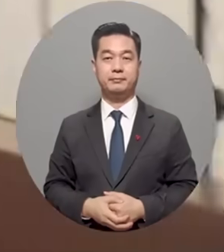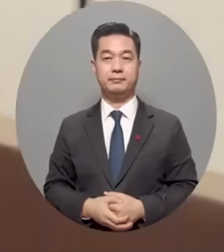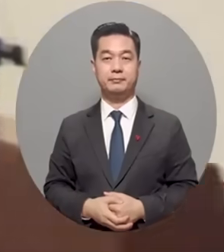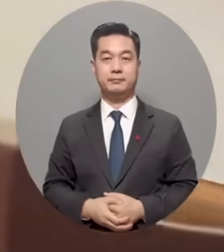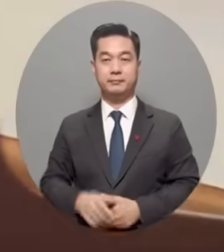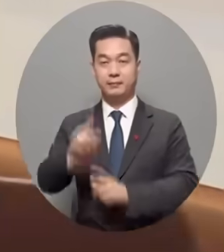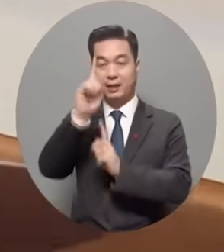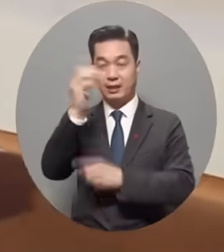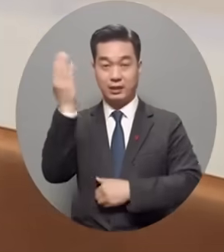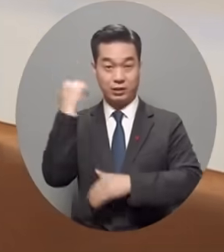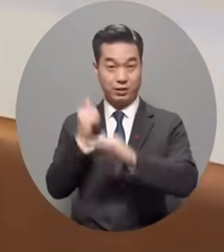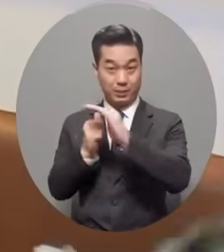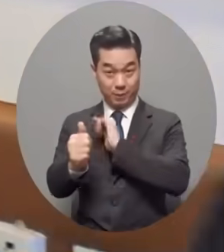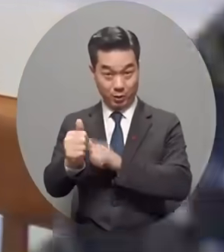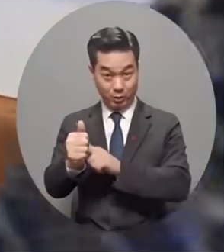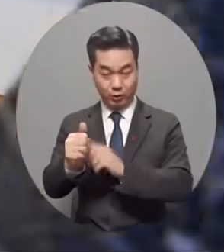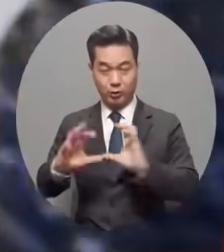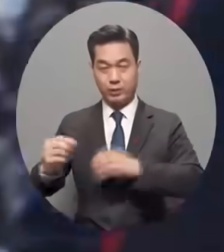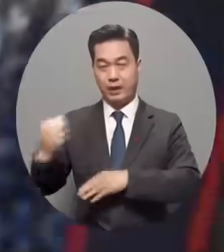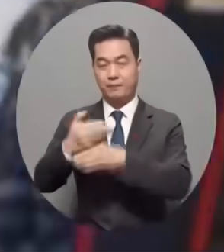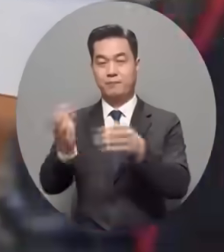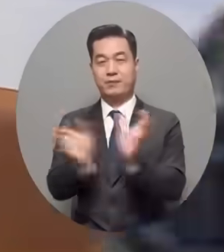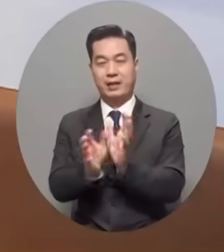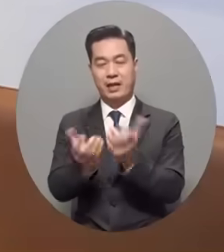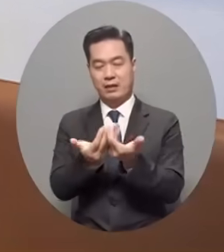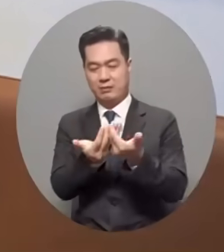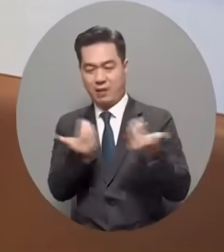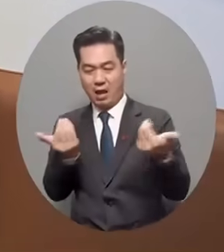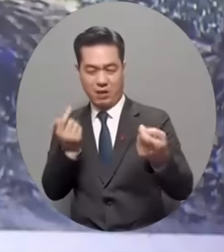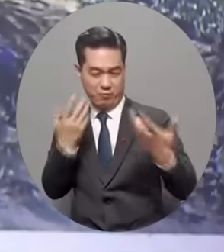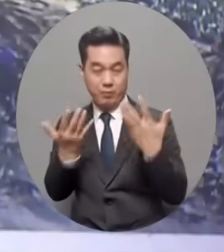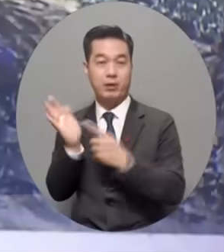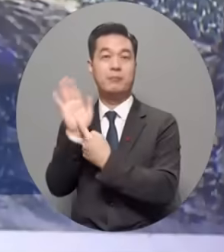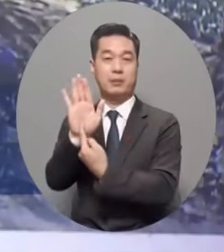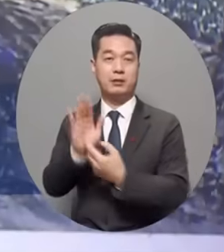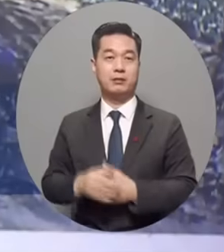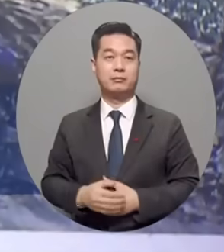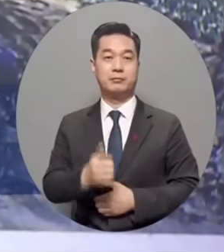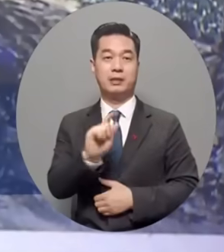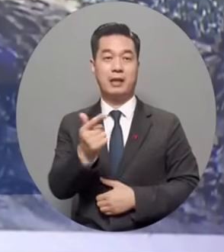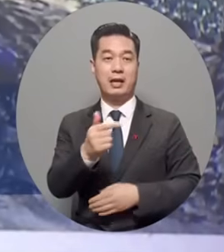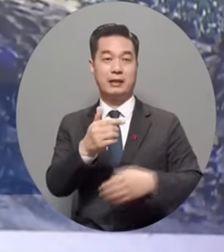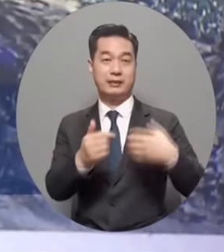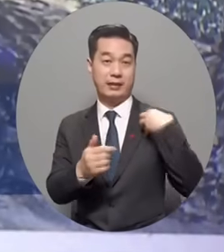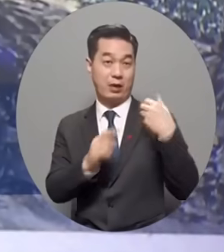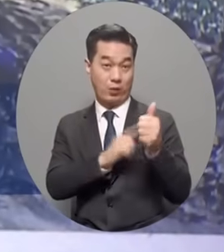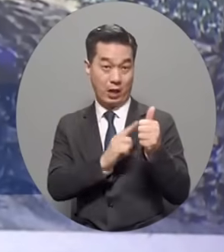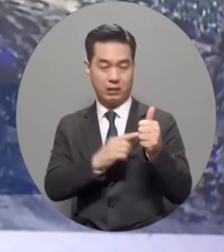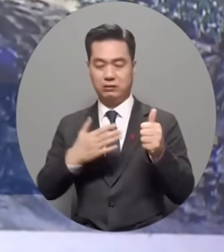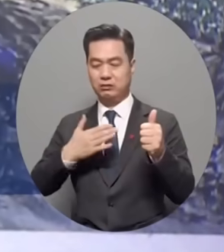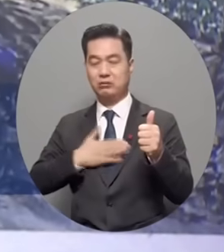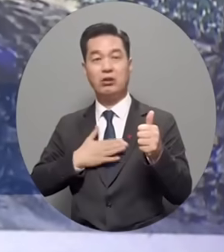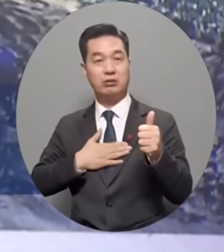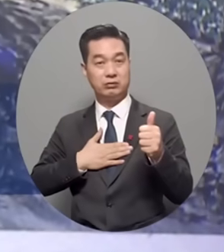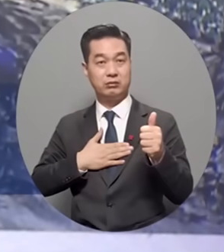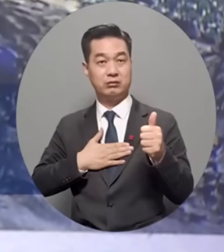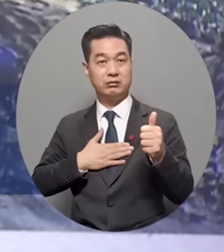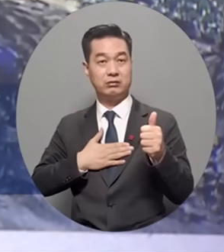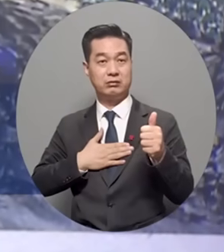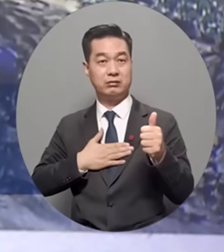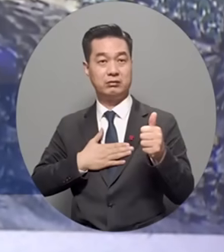이준석 전 대표는 국민의힘과의 결별을 분명히 했습니다. 한동훈 장관과 저는